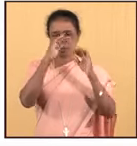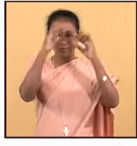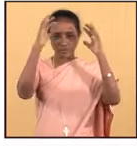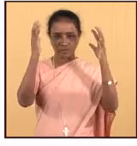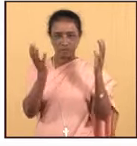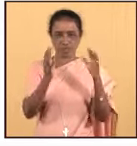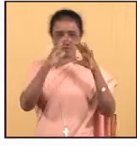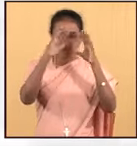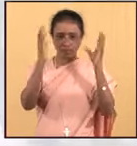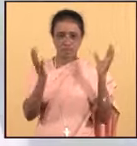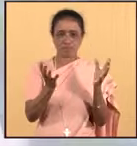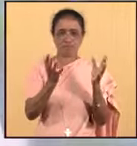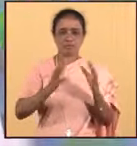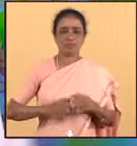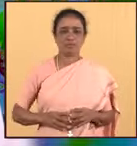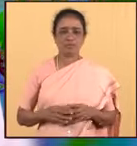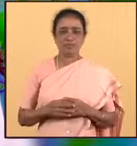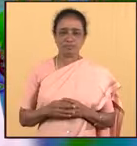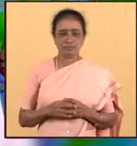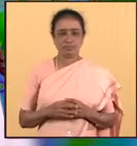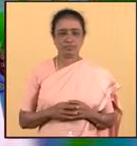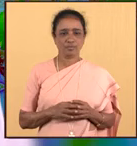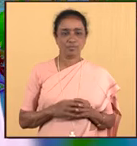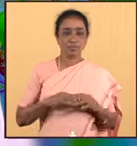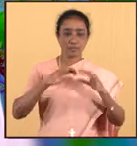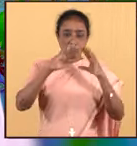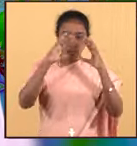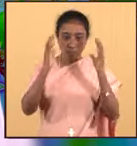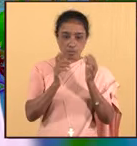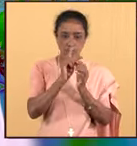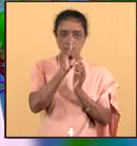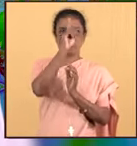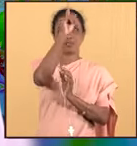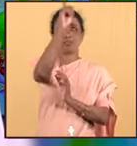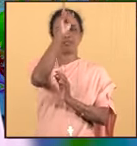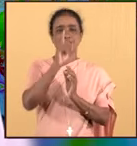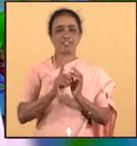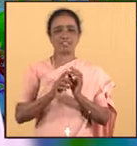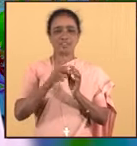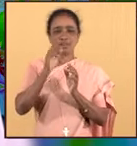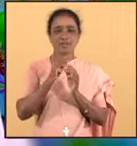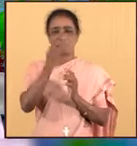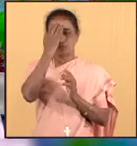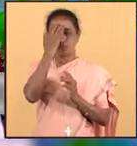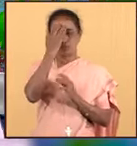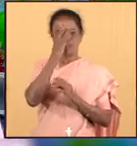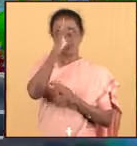மாடம் சொல்லுவாங்க. அந்த கோயிலெல்லாம் பார்த்துருப்பீங்களா எப்படி இருக்கும், டூம் சொல்லக்கூட பெரிய கோபுரம் இருக்கும்ல, கூர்மையான கோபுரம்.